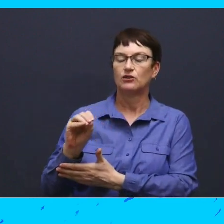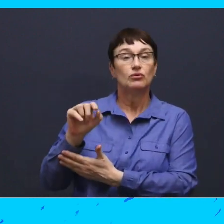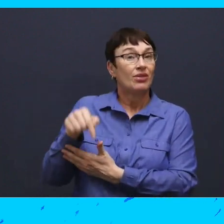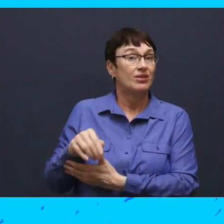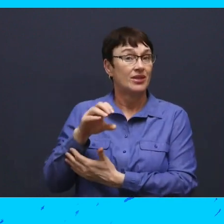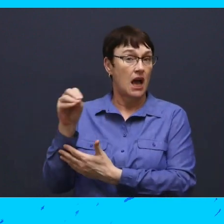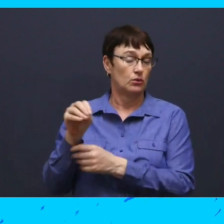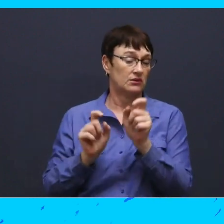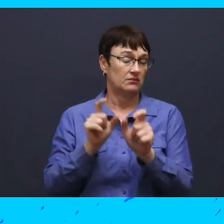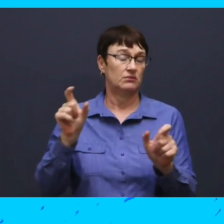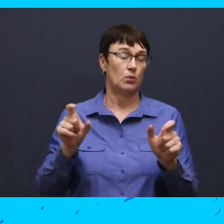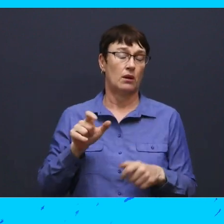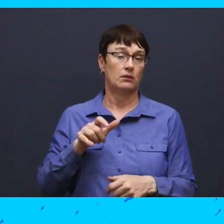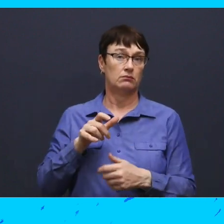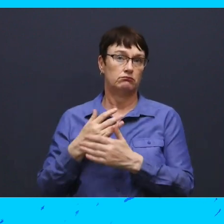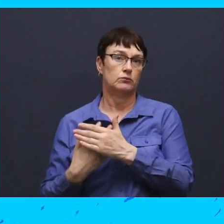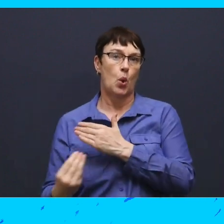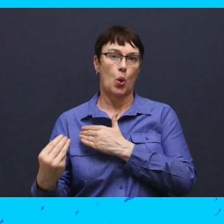des avortements